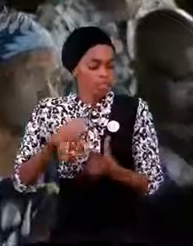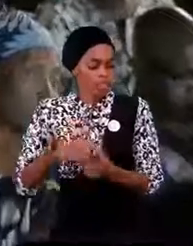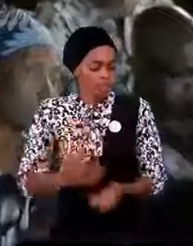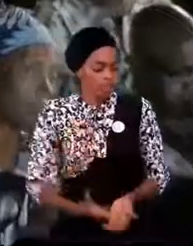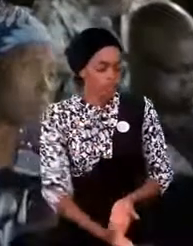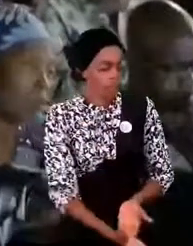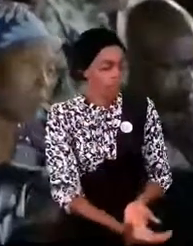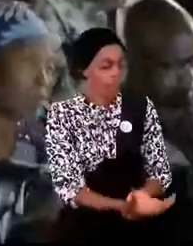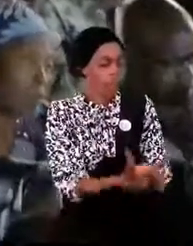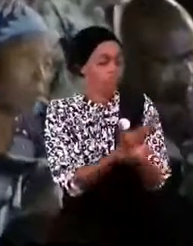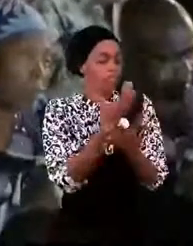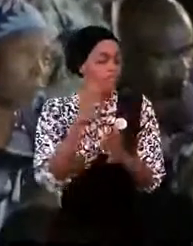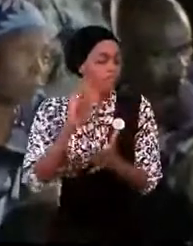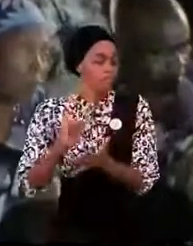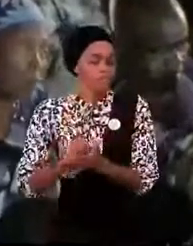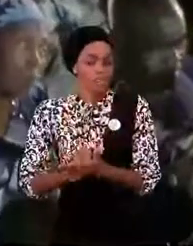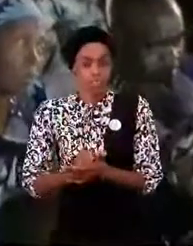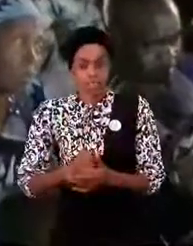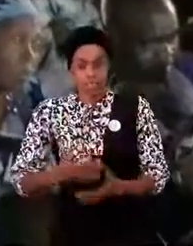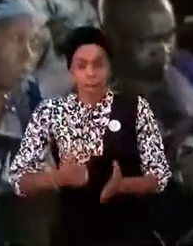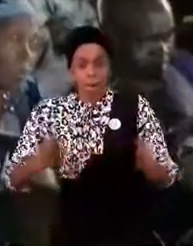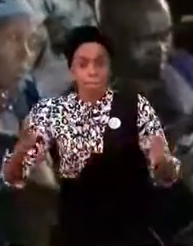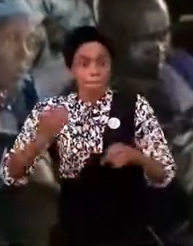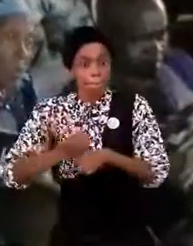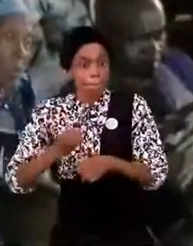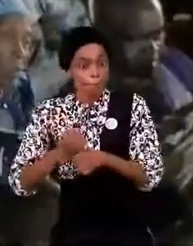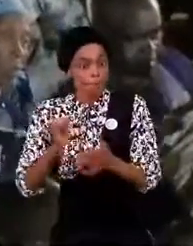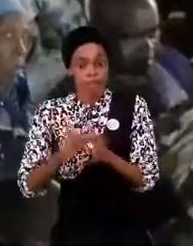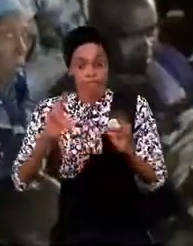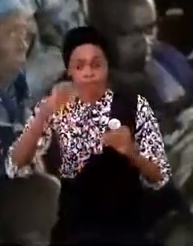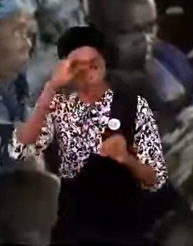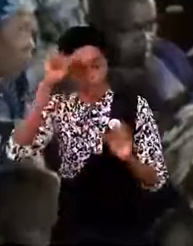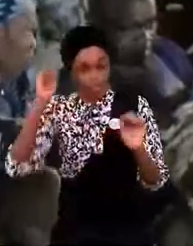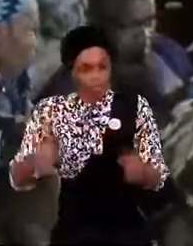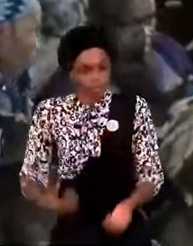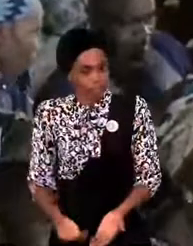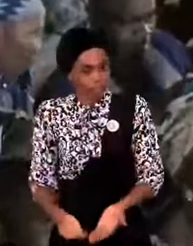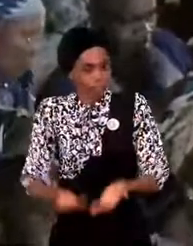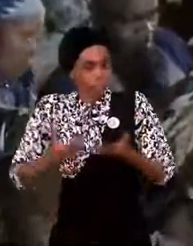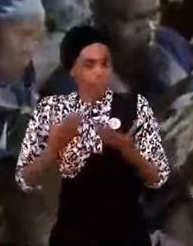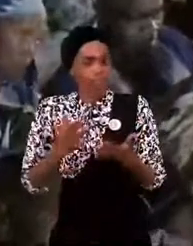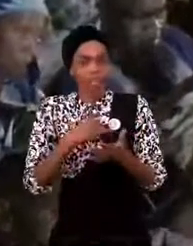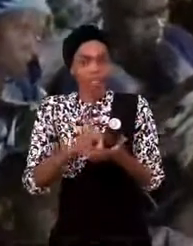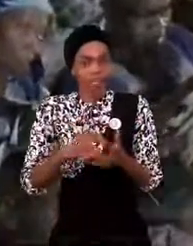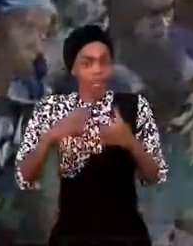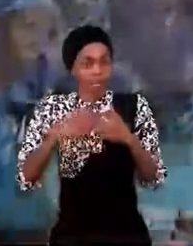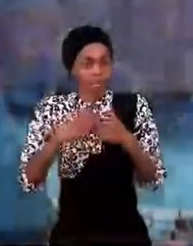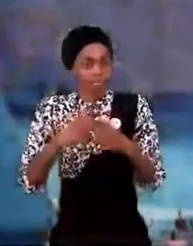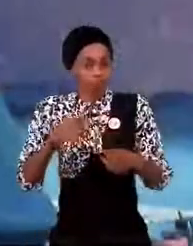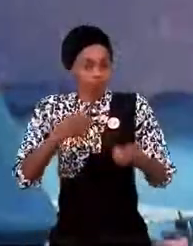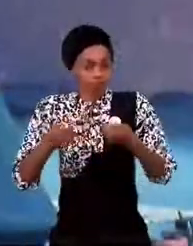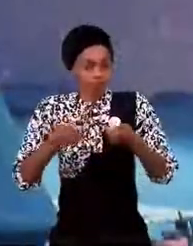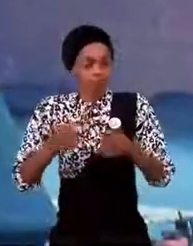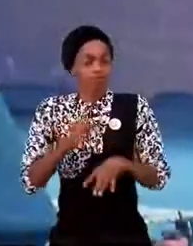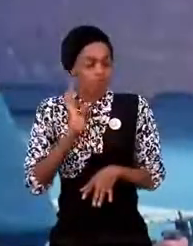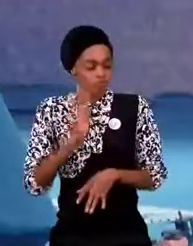force naturelle, ne peut soulever. Et la machine va simplement soulever la chose par la grue et dépose ça là où il